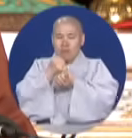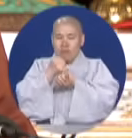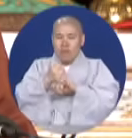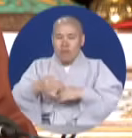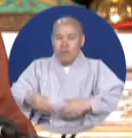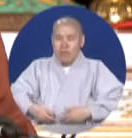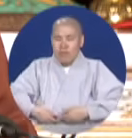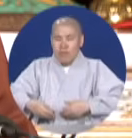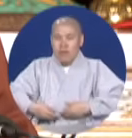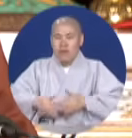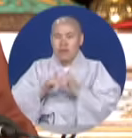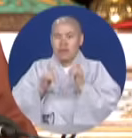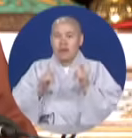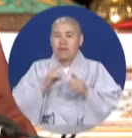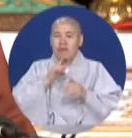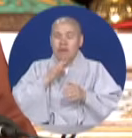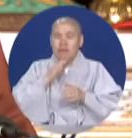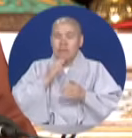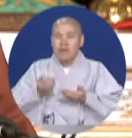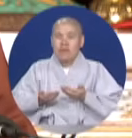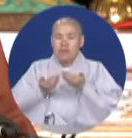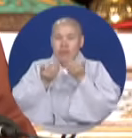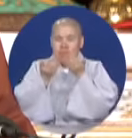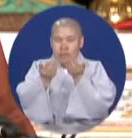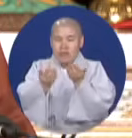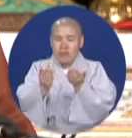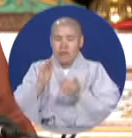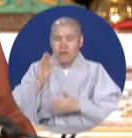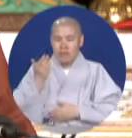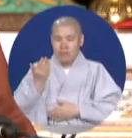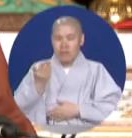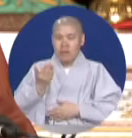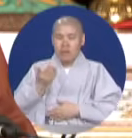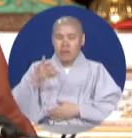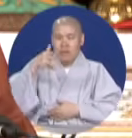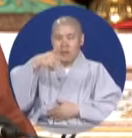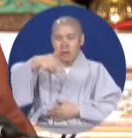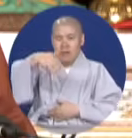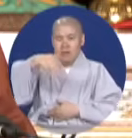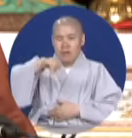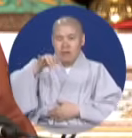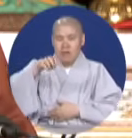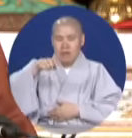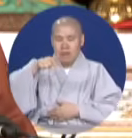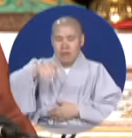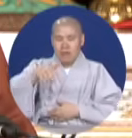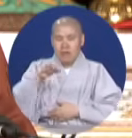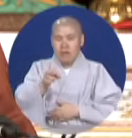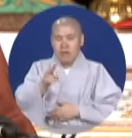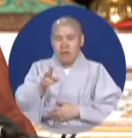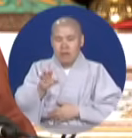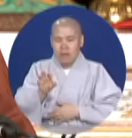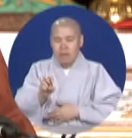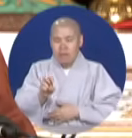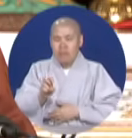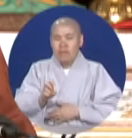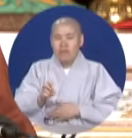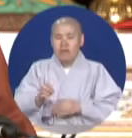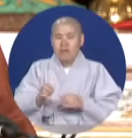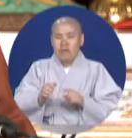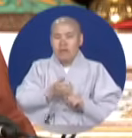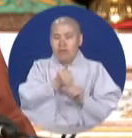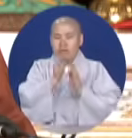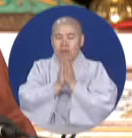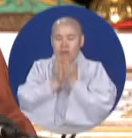볼 사람에게 줘야 돼요. 이게 치경입니다. 뭐 경은 뭐 공부 안 해도